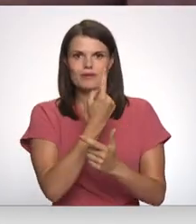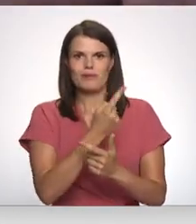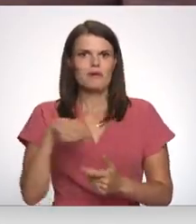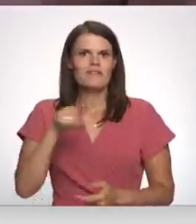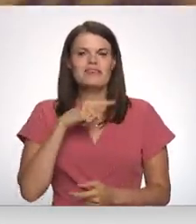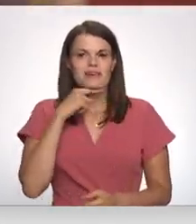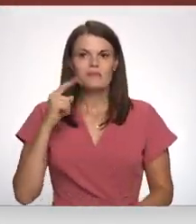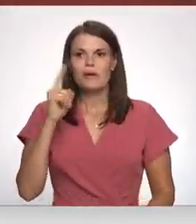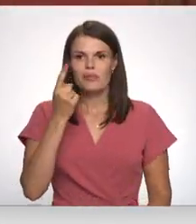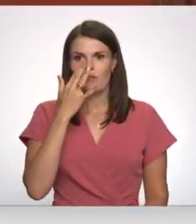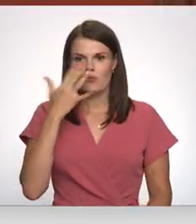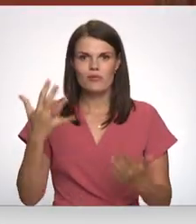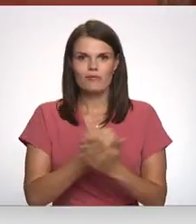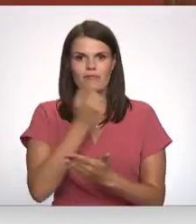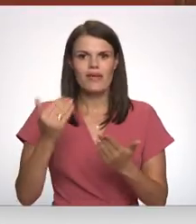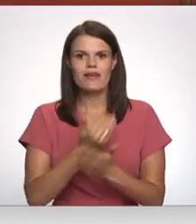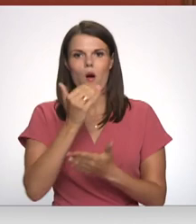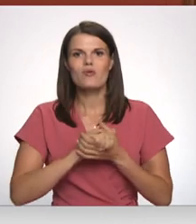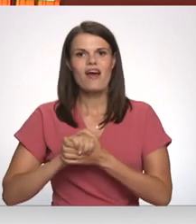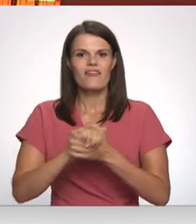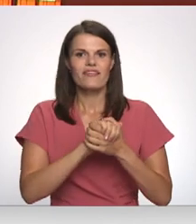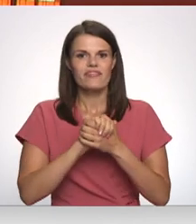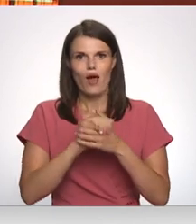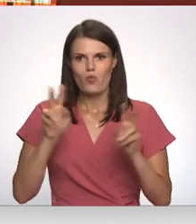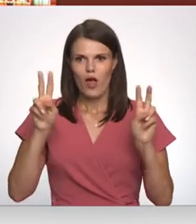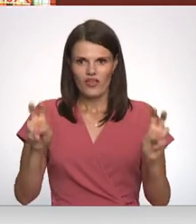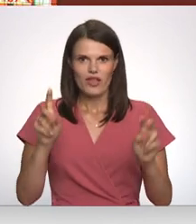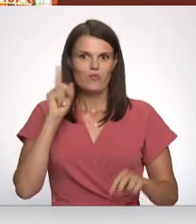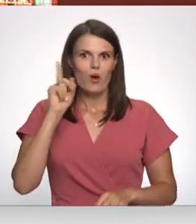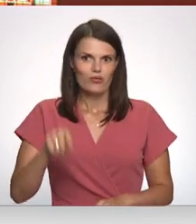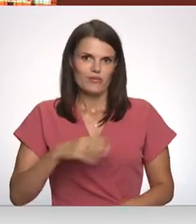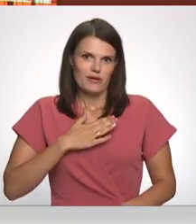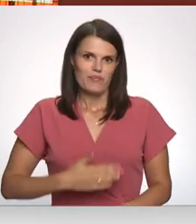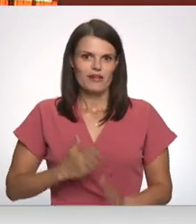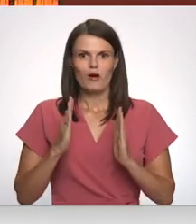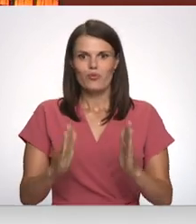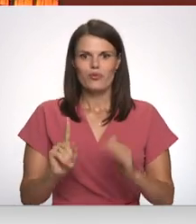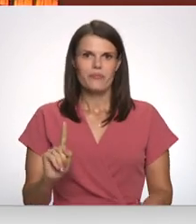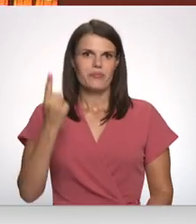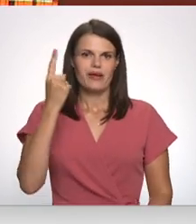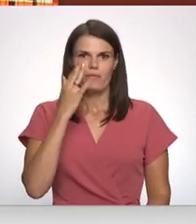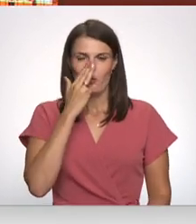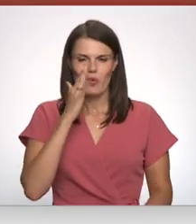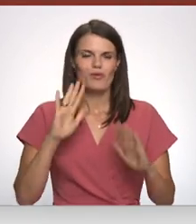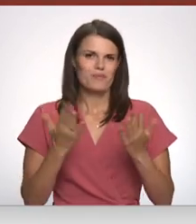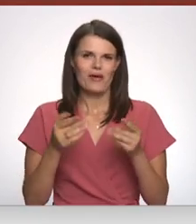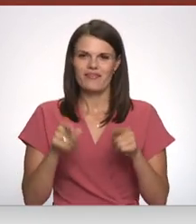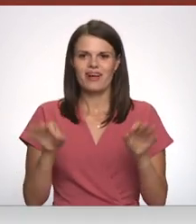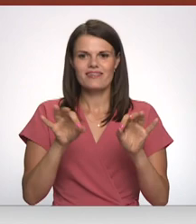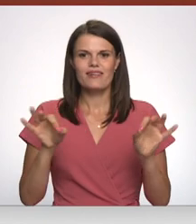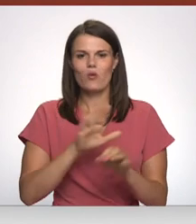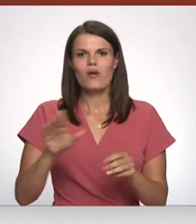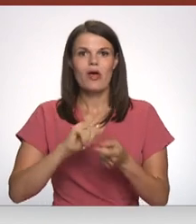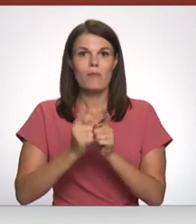Un pie pirmā numura tika jaunā vienotība. Protams, ir patīkami būt pirmajiem, bet tas neko īsti nemaina. Otrais